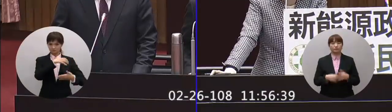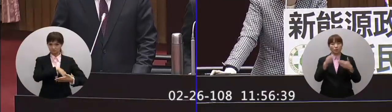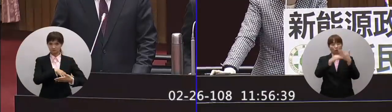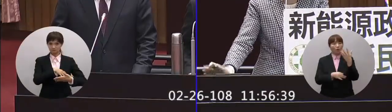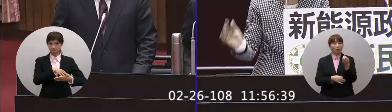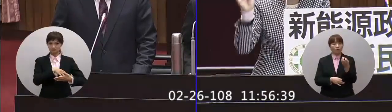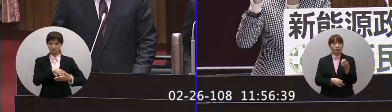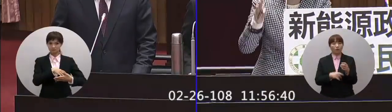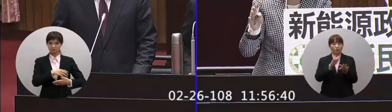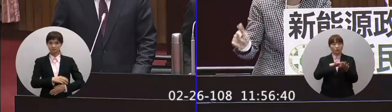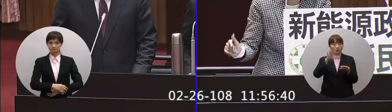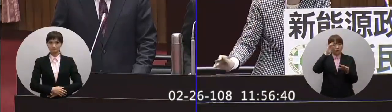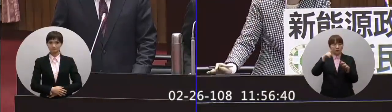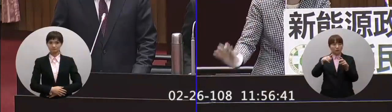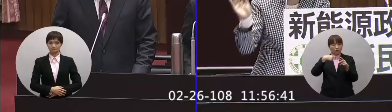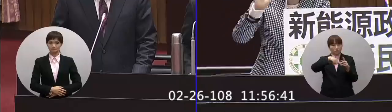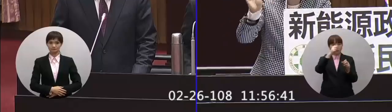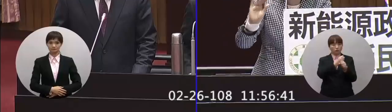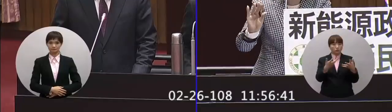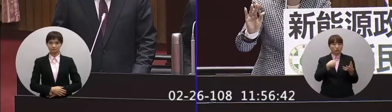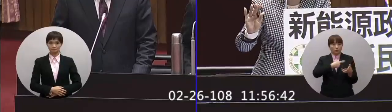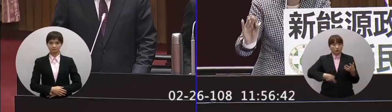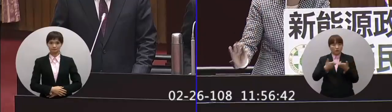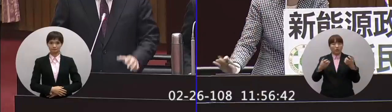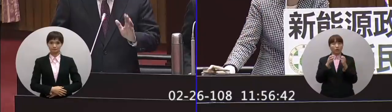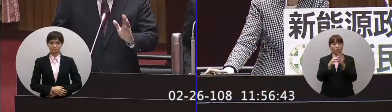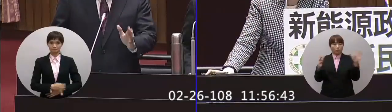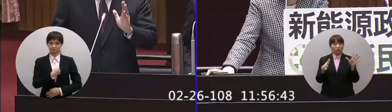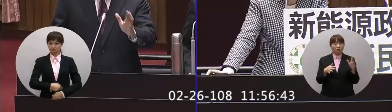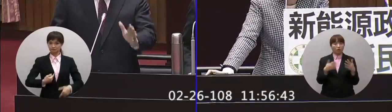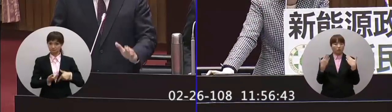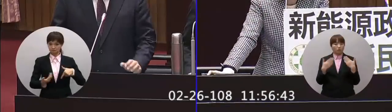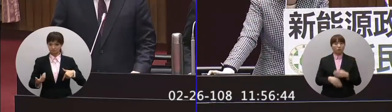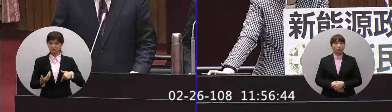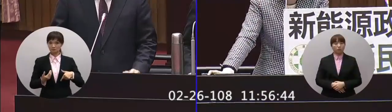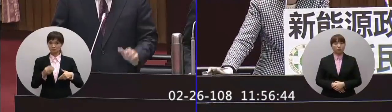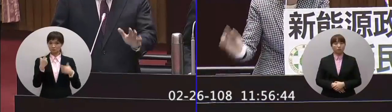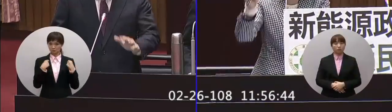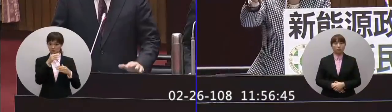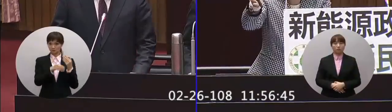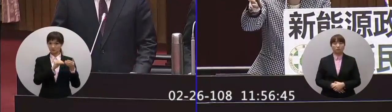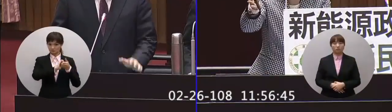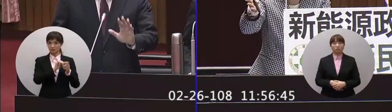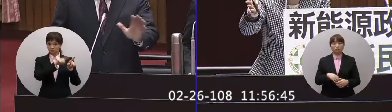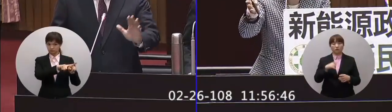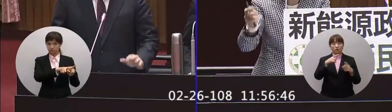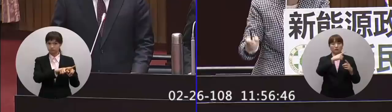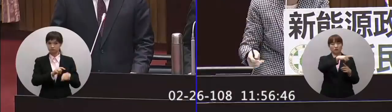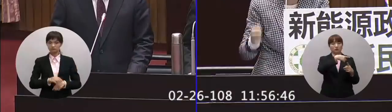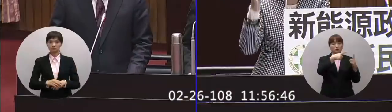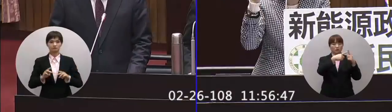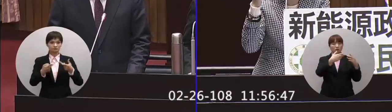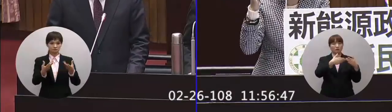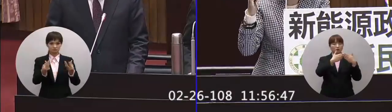规范嘛，对不对？你会看他是做什么事情，所以身份不管制了，确定？ 身份是照原来的规定 啊，就是《两岸人民关系条